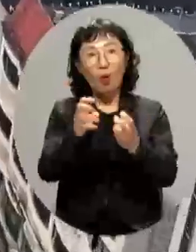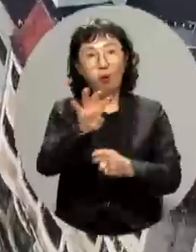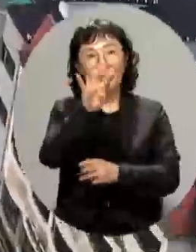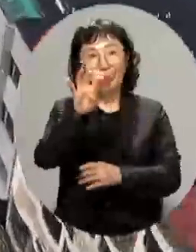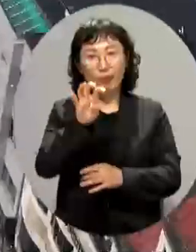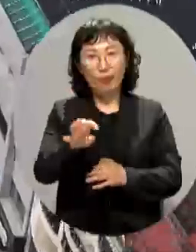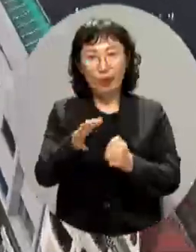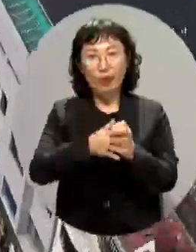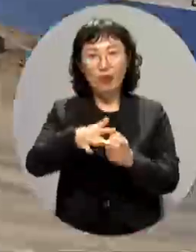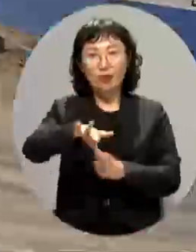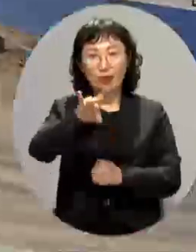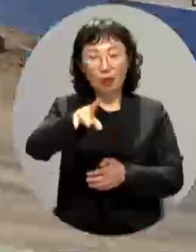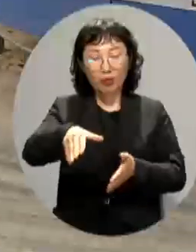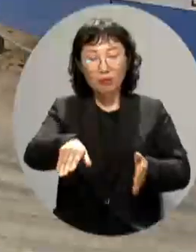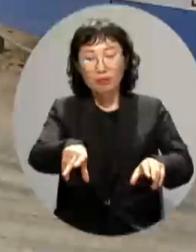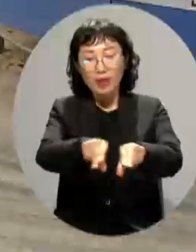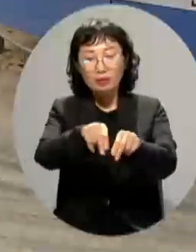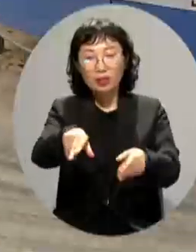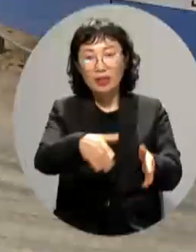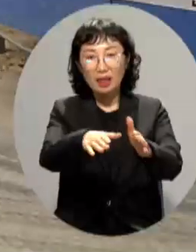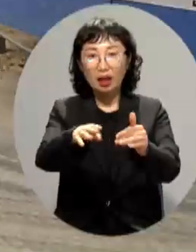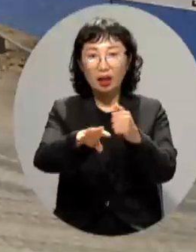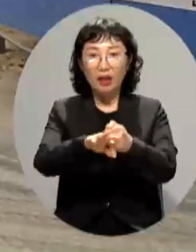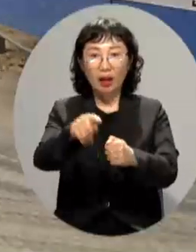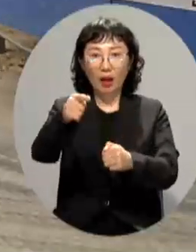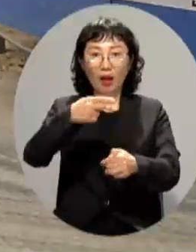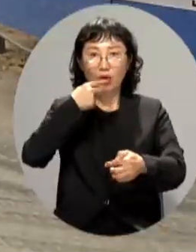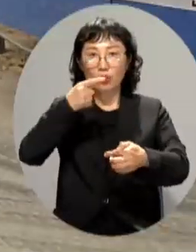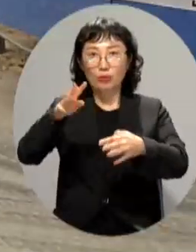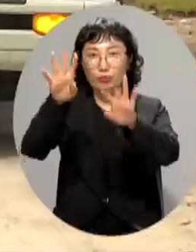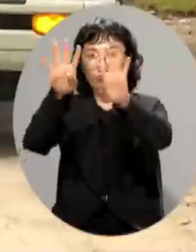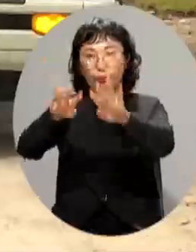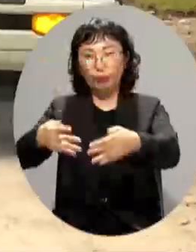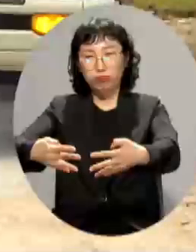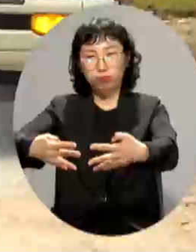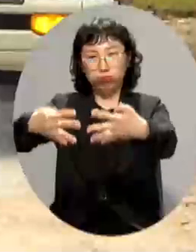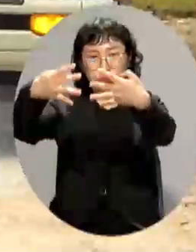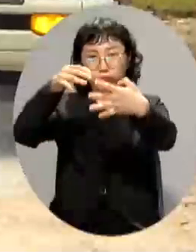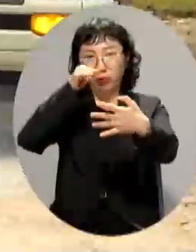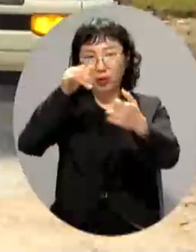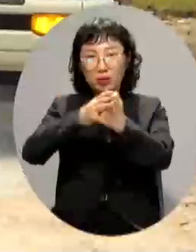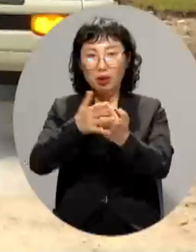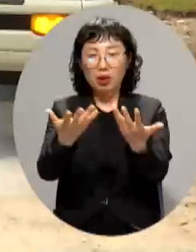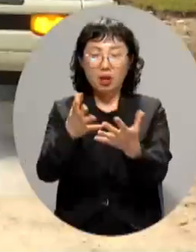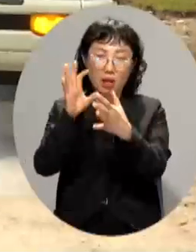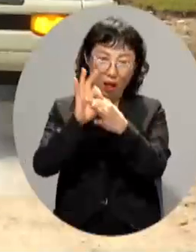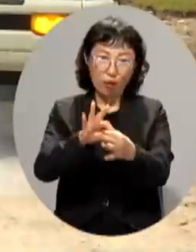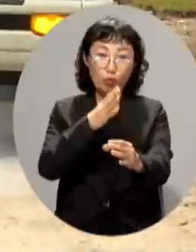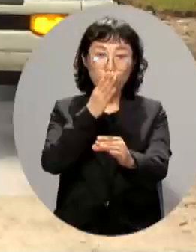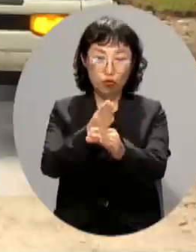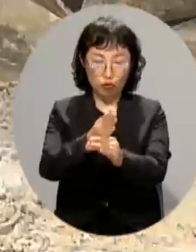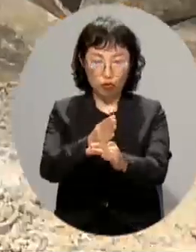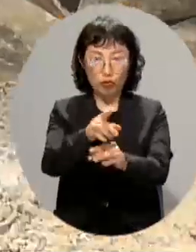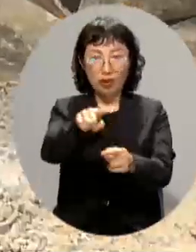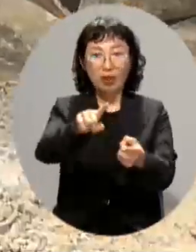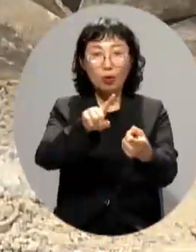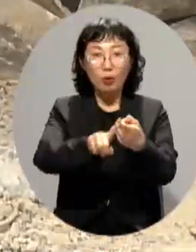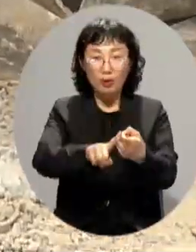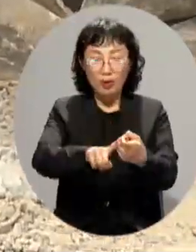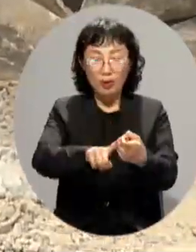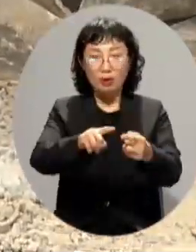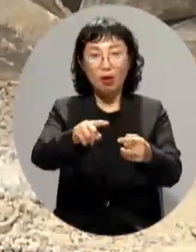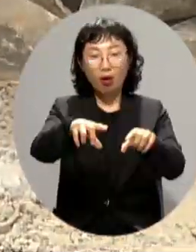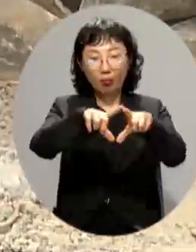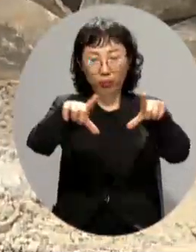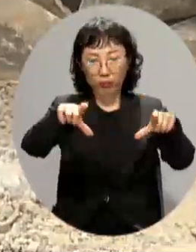첫 마중길 한쪽에 가림막이 쳐진 채 공사가 한창입니다. 중장비가 캐는 보도블록을 옮기는 작업을